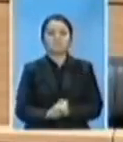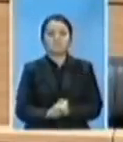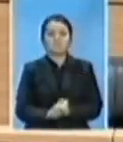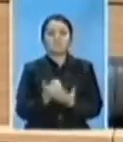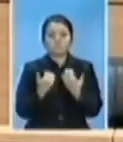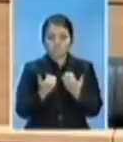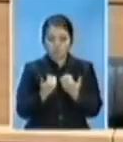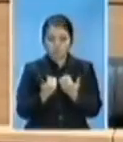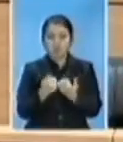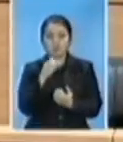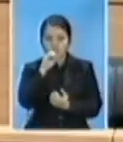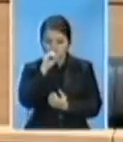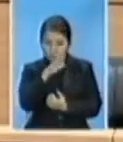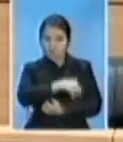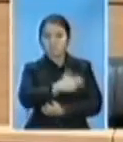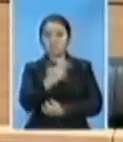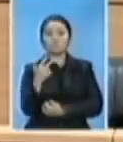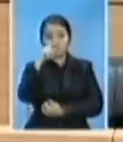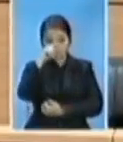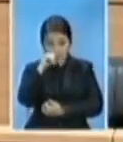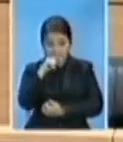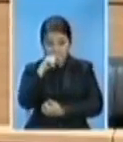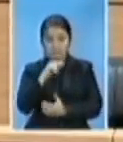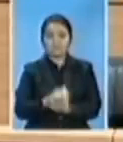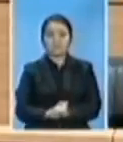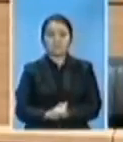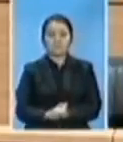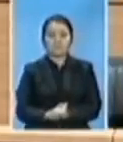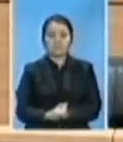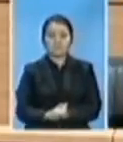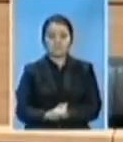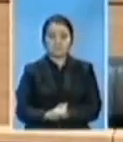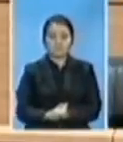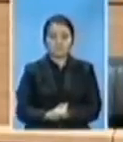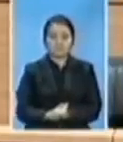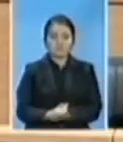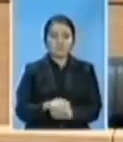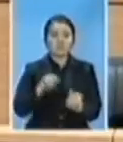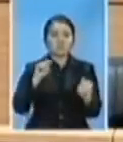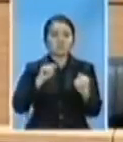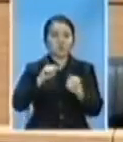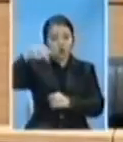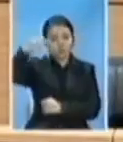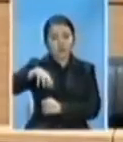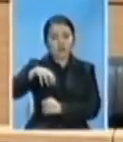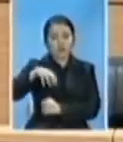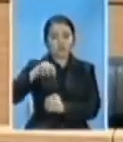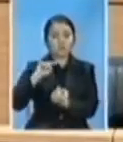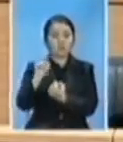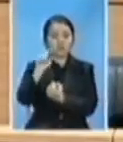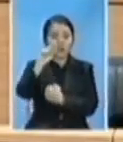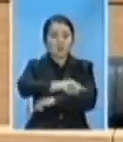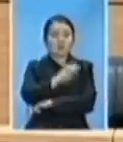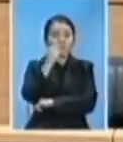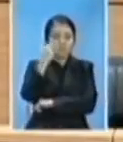ว่าโทรทัศน์แห่งนี้เป็นผลมาจากการรัฐประหารเมื่อ19กันยาย